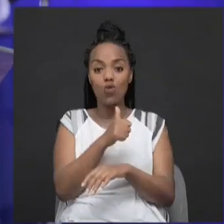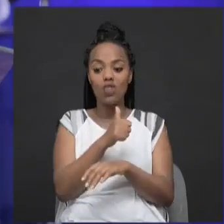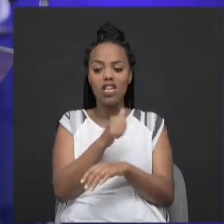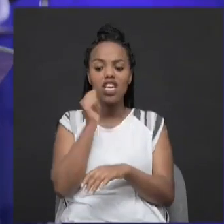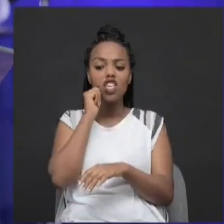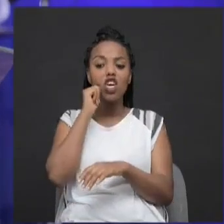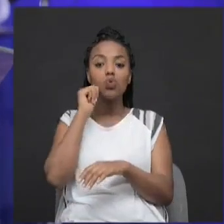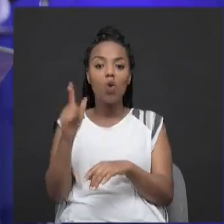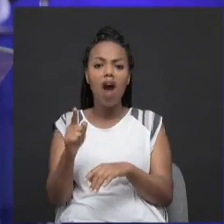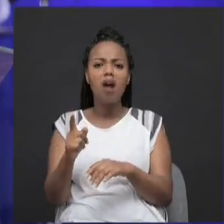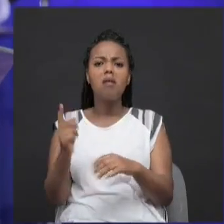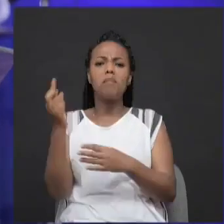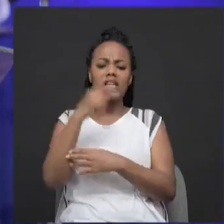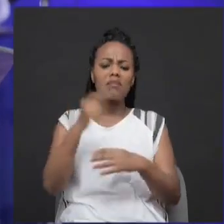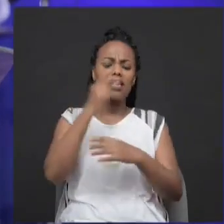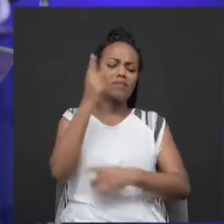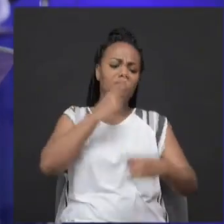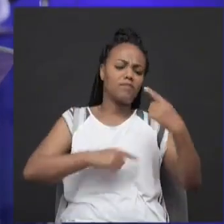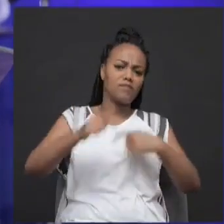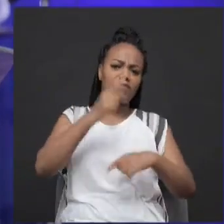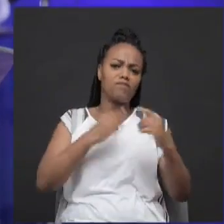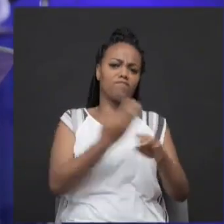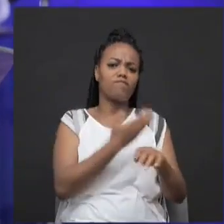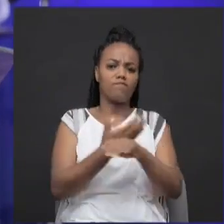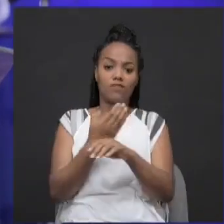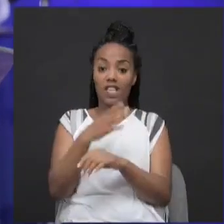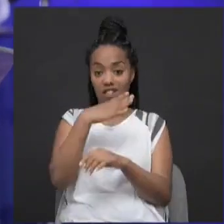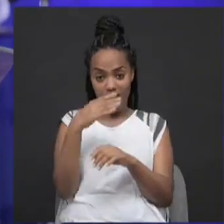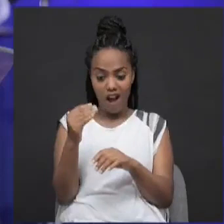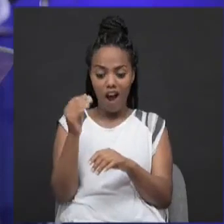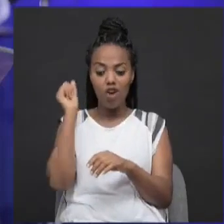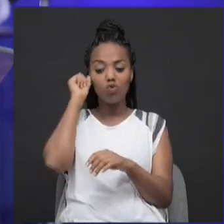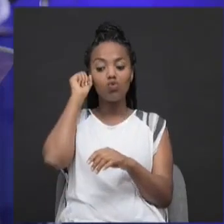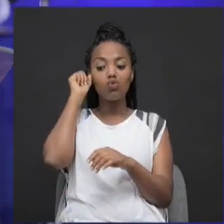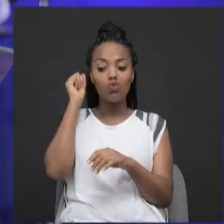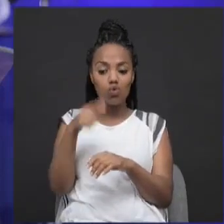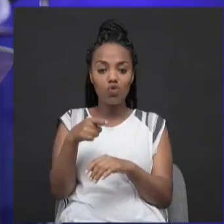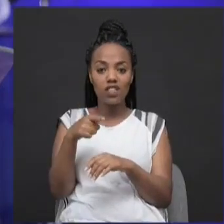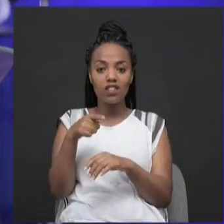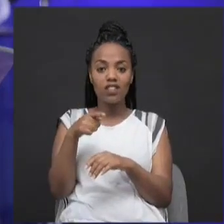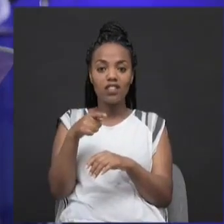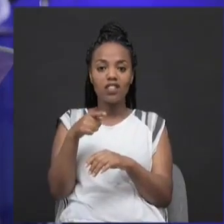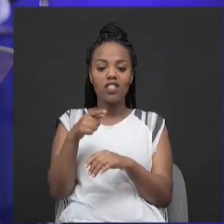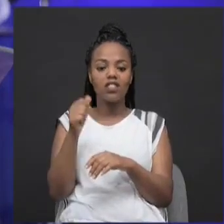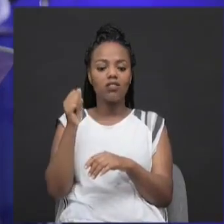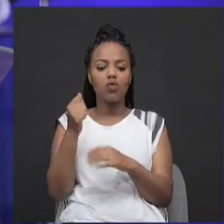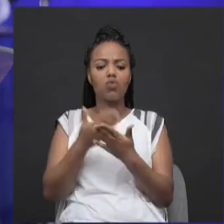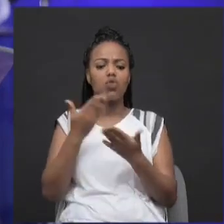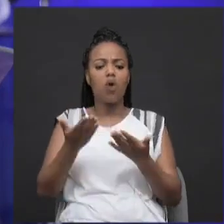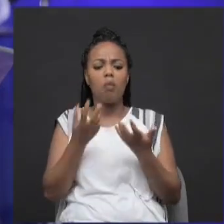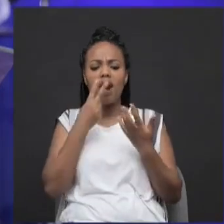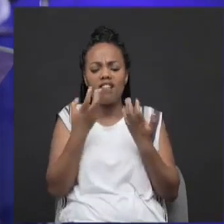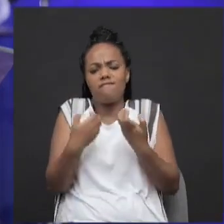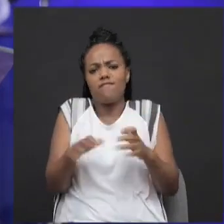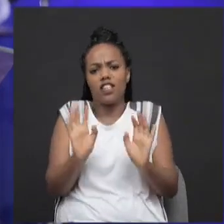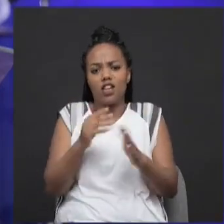የእሷ በየጊዜው እዛ ቦታ ላይ የመምጣቷና እሱን የሷን ፋይል ማየት ካለመፈለጉ